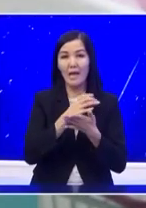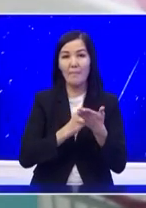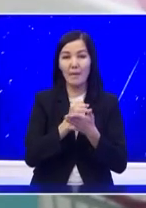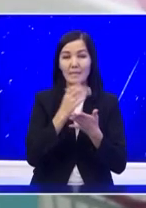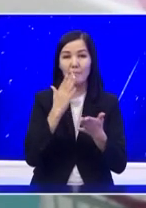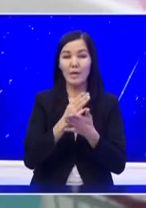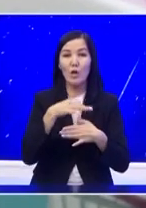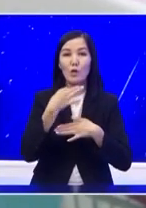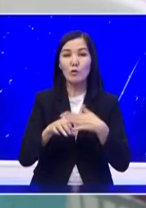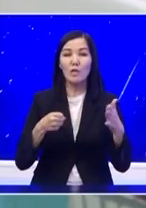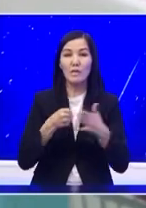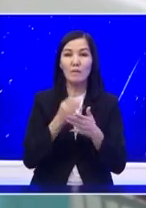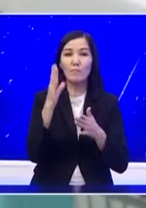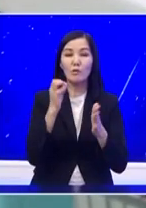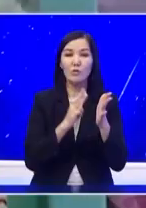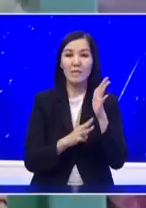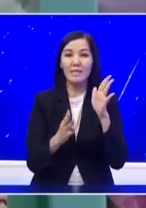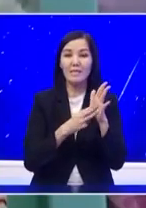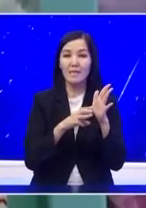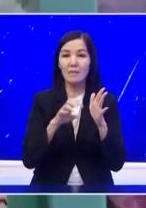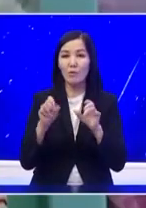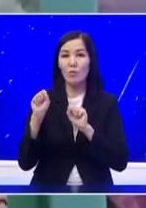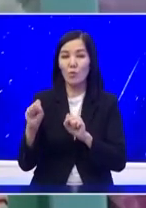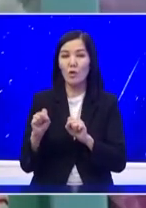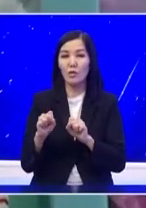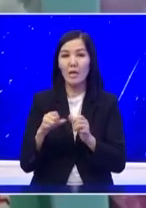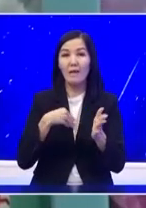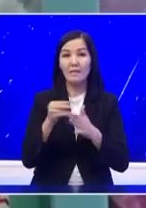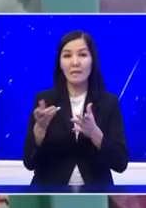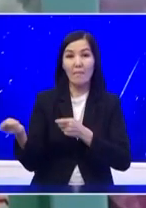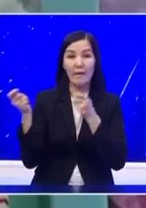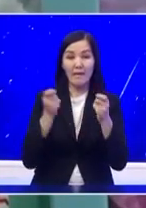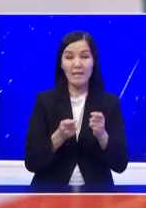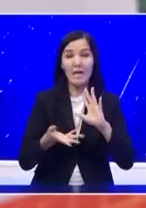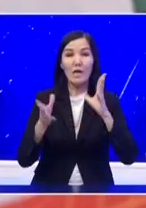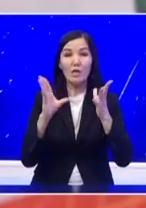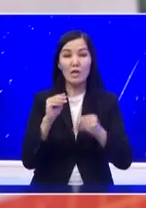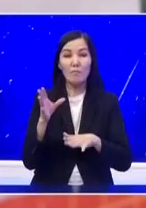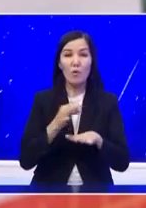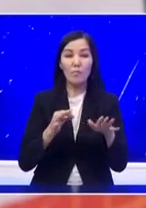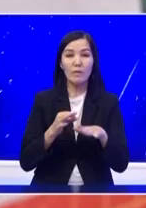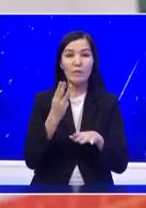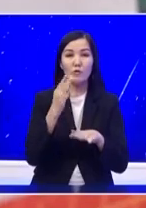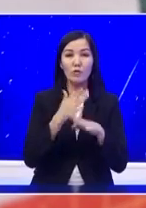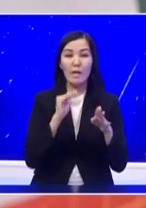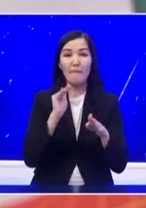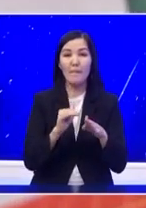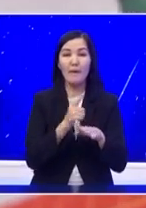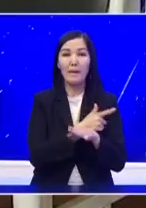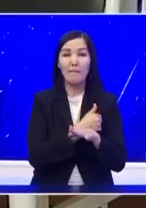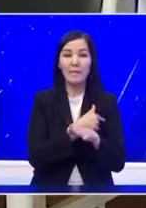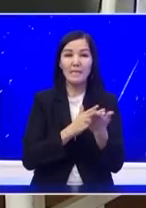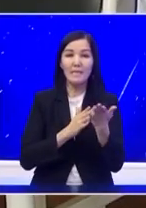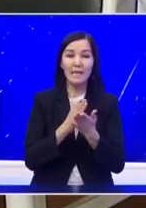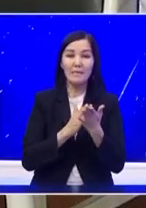тағы 588 миллион теңгеге қорғаныш құралдары алынбақ. Ал бір айта кетерлігі жалпы облыста індетпен 3,5 мыңнан астам медицина